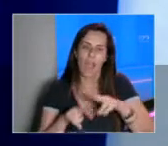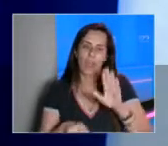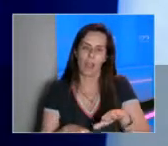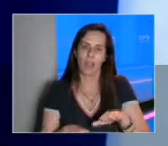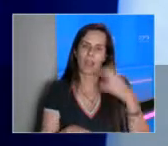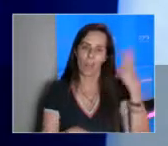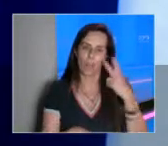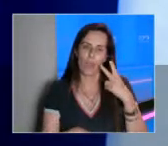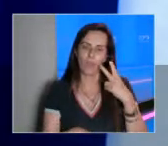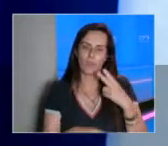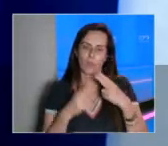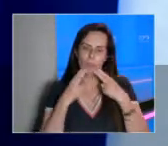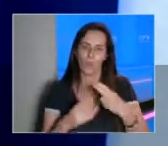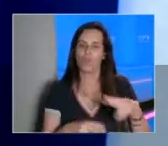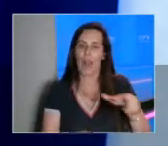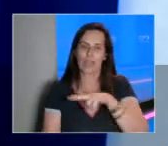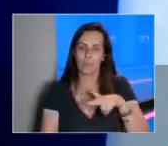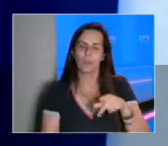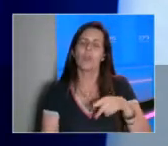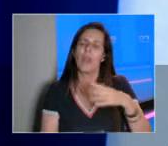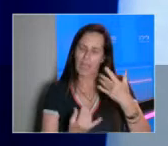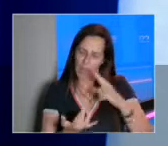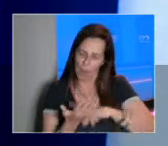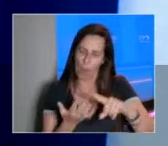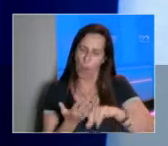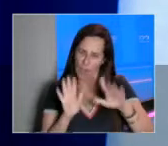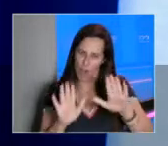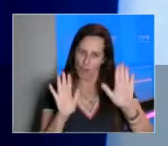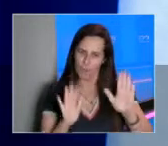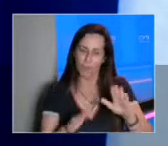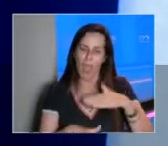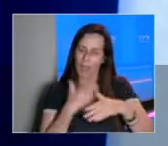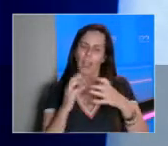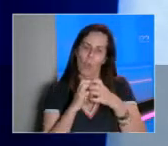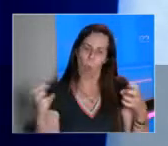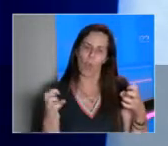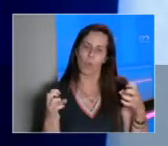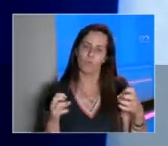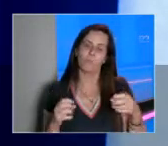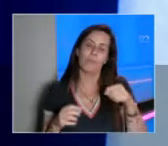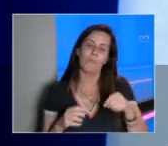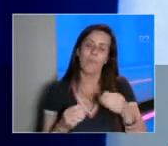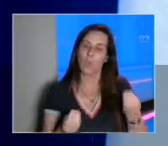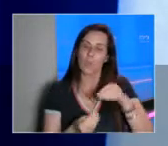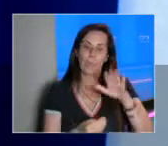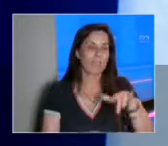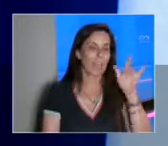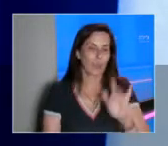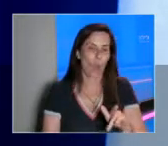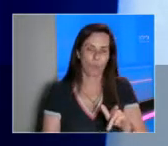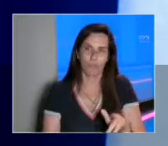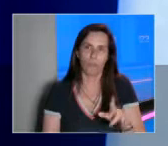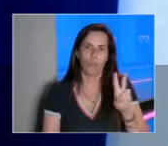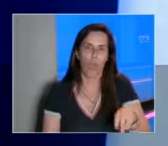תהיינה כמובן התייחסויות של הציבור, וזה ייקח עוד כמה חודשים, כך שהתהליך הוא ארוך, ולכך נוסיף את ההתנגדות העזה